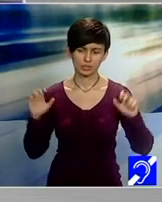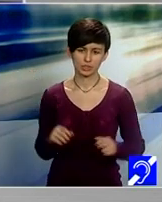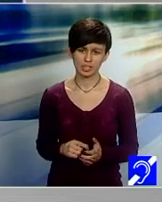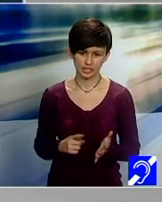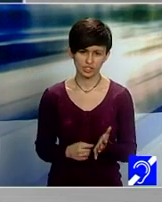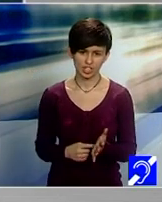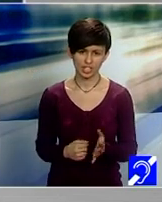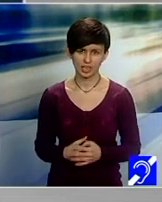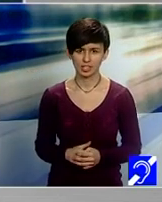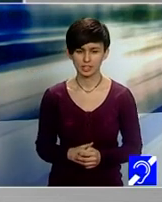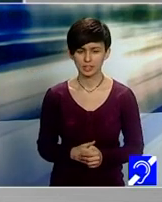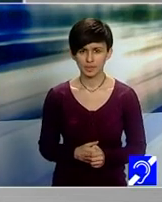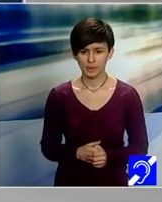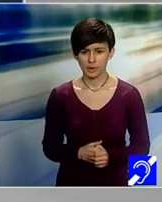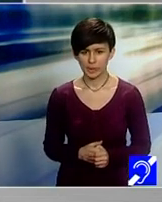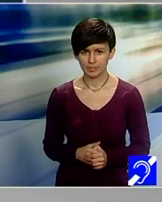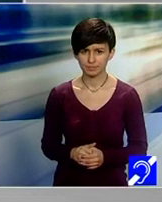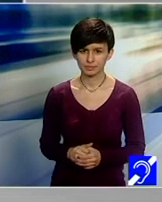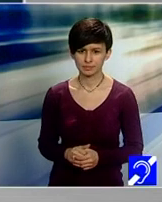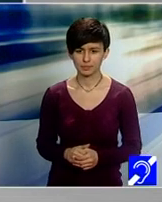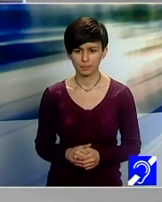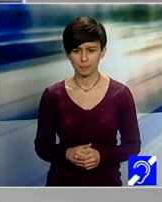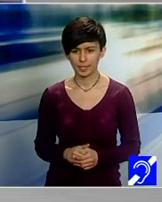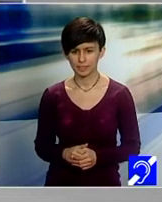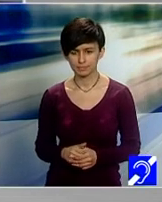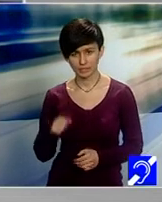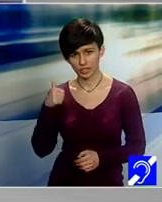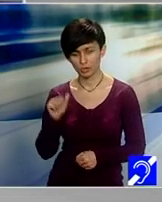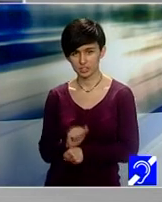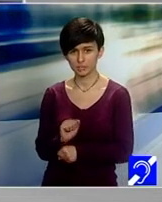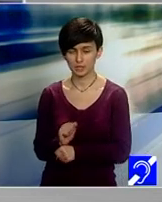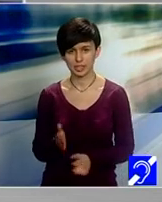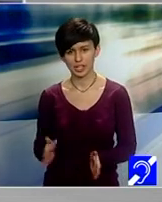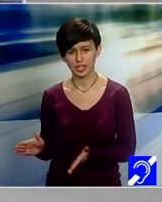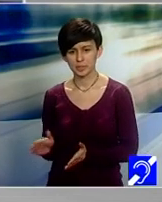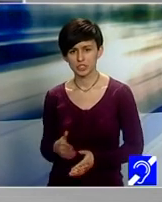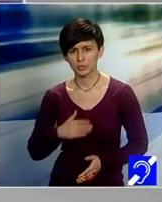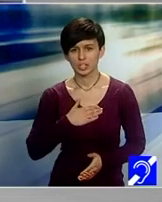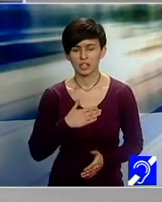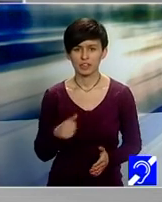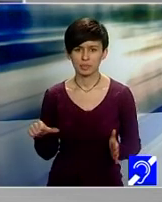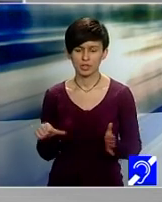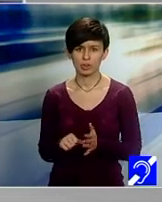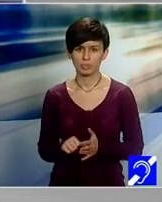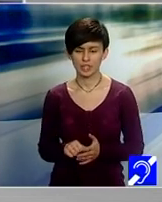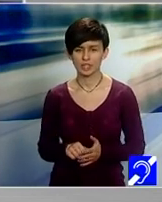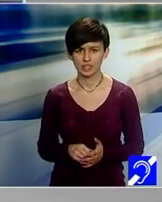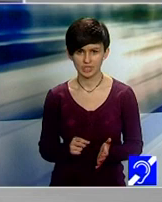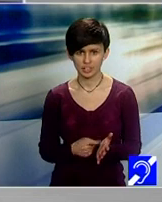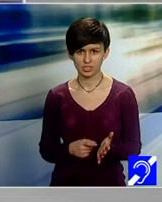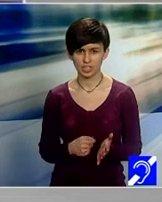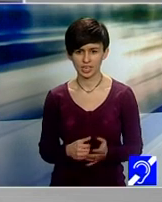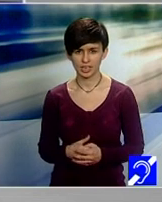de o săptămână, da? Da, deja ați de aproape o săptămână, da. Avem până acum aproape 1000 de comenzi, dar 800 am reușit noi